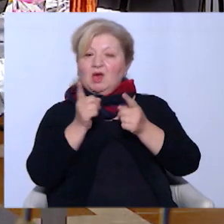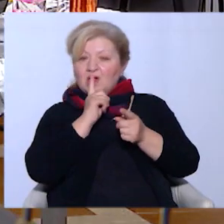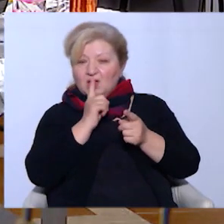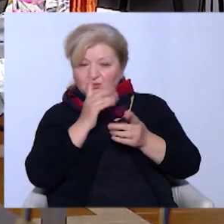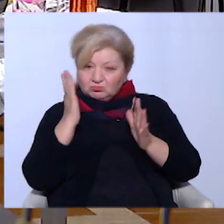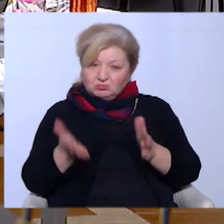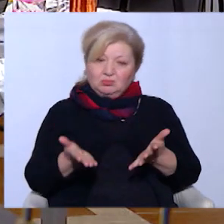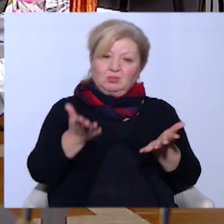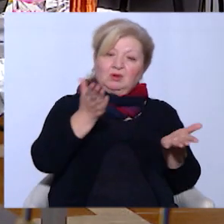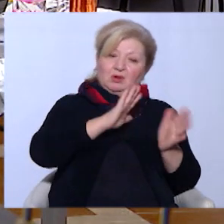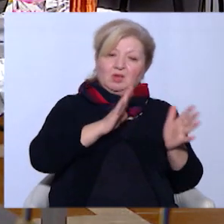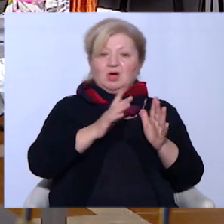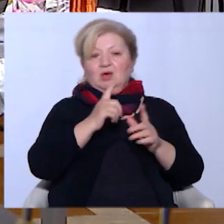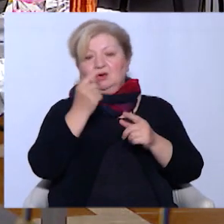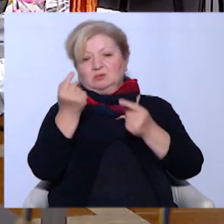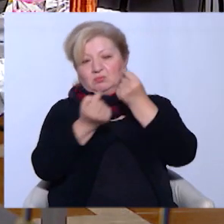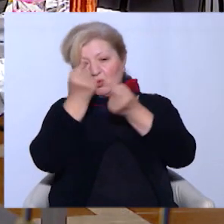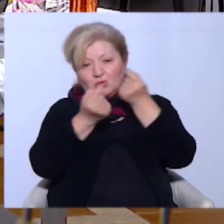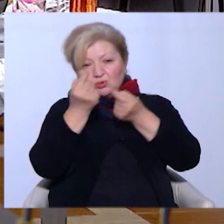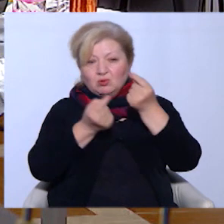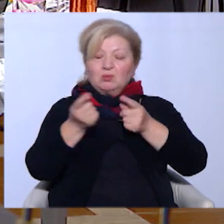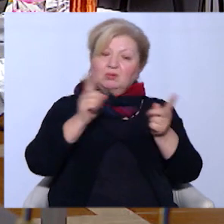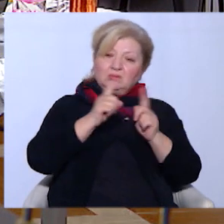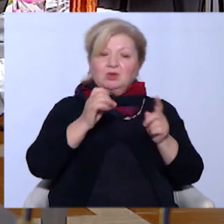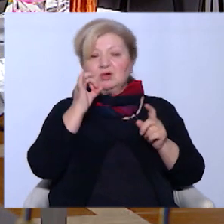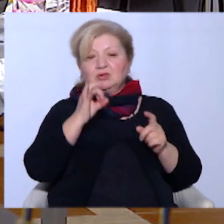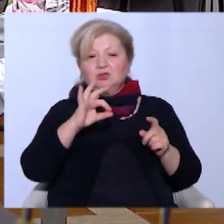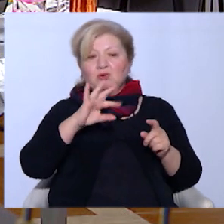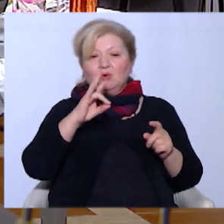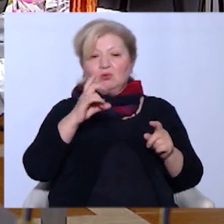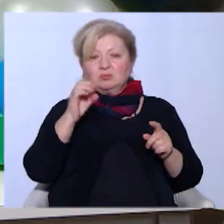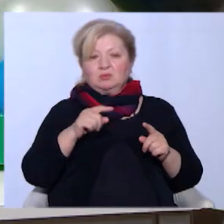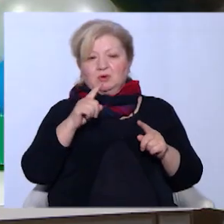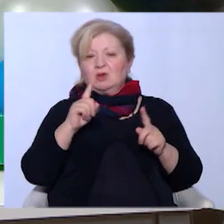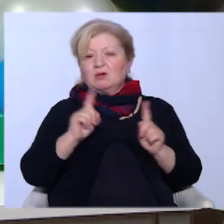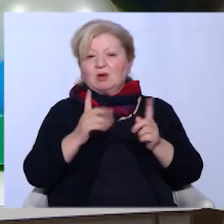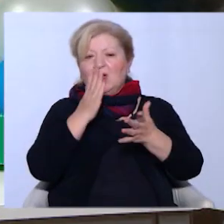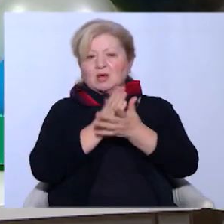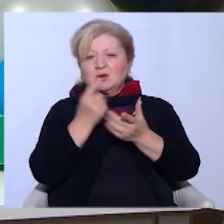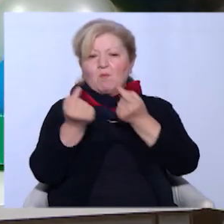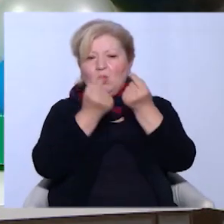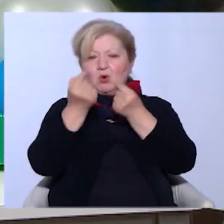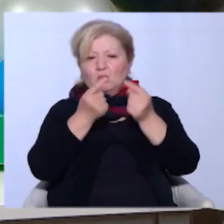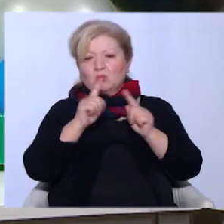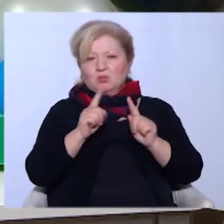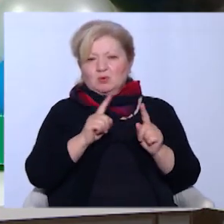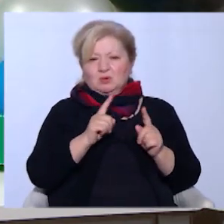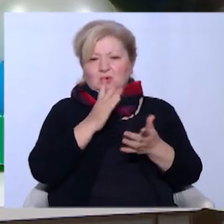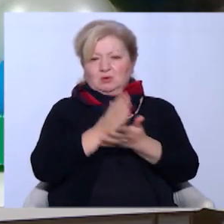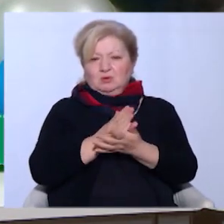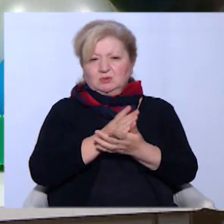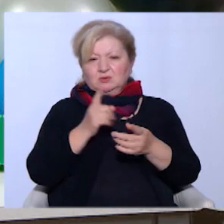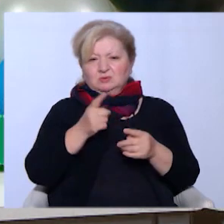ატომებისაგან, ან სულაც იონებისაგან. და მაინც რა არის მოლეკულა? ნაფიქრი ამ თემებზე ჯერ